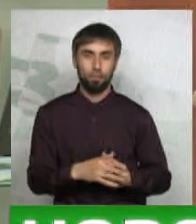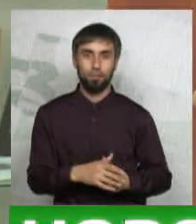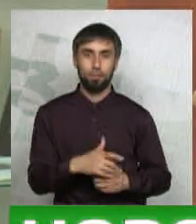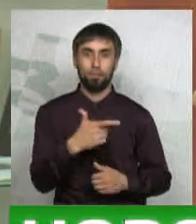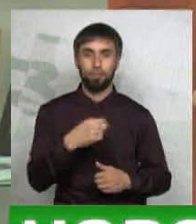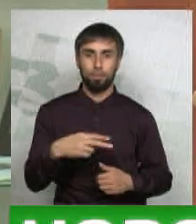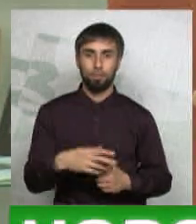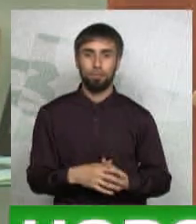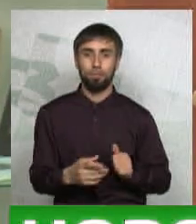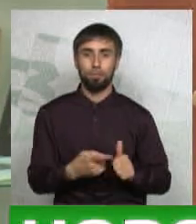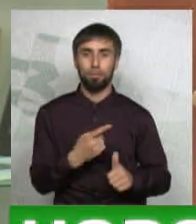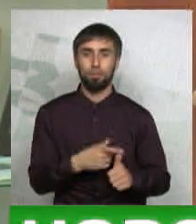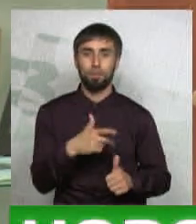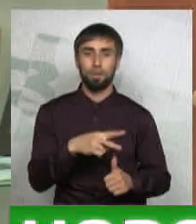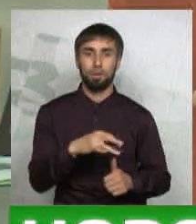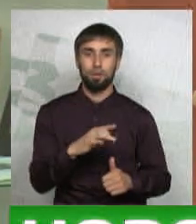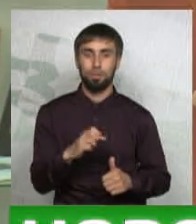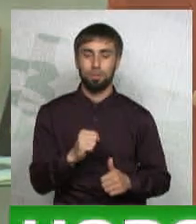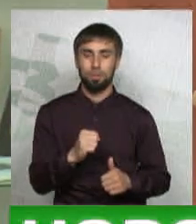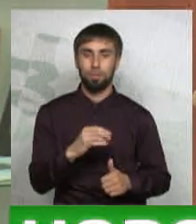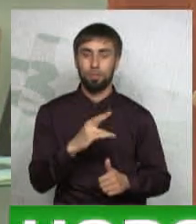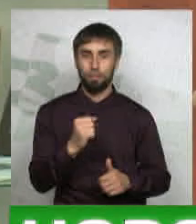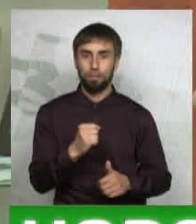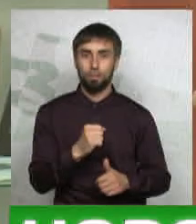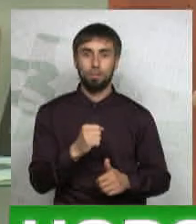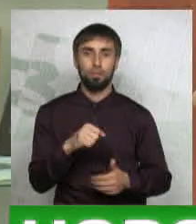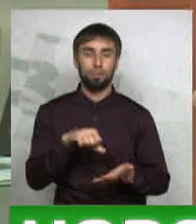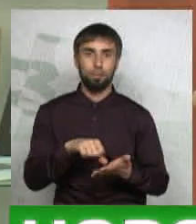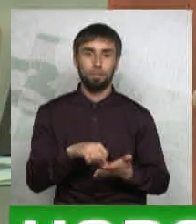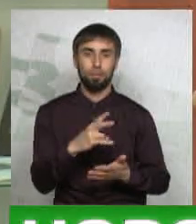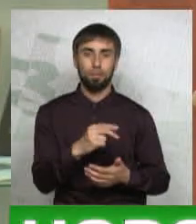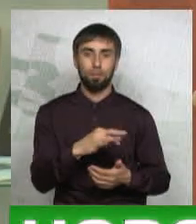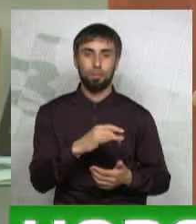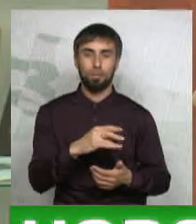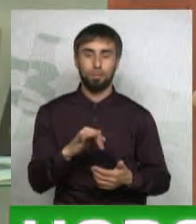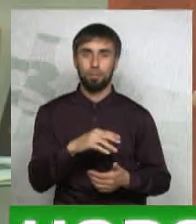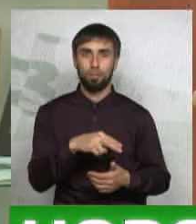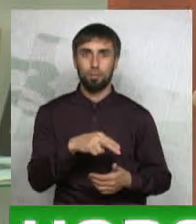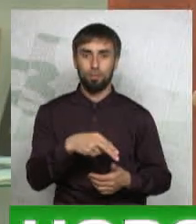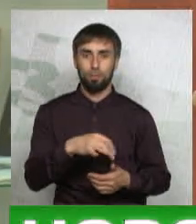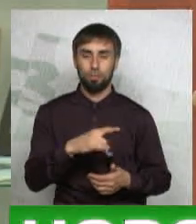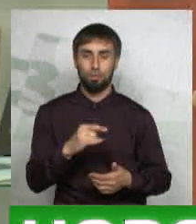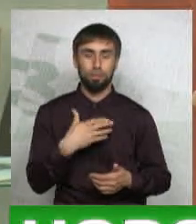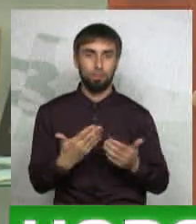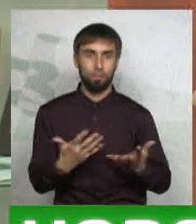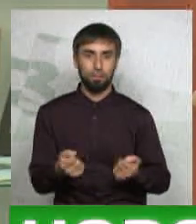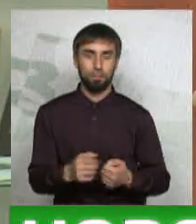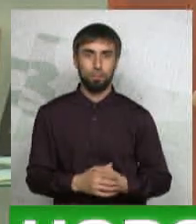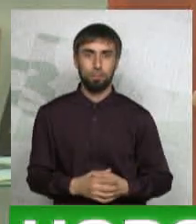«гал» – это «глыба». Глыба, она, значит, выступает над поверхностью почвы. А если мы возьмем